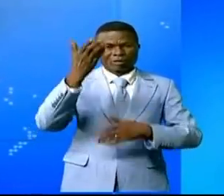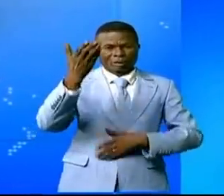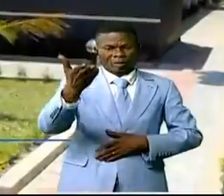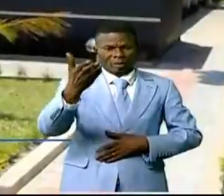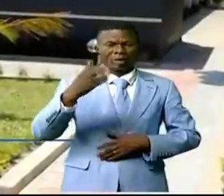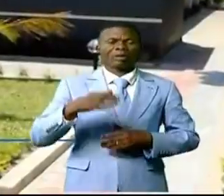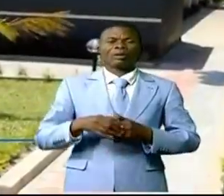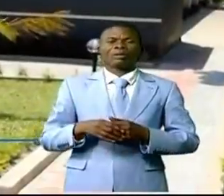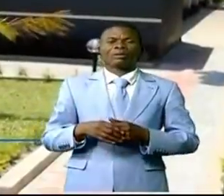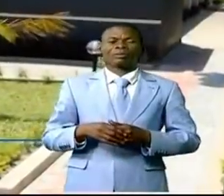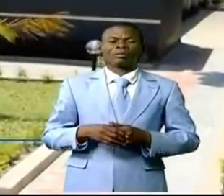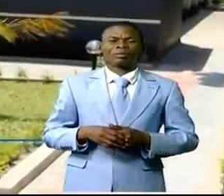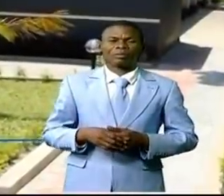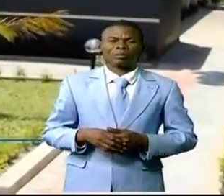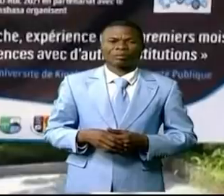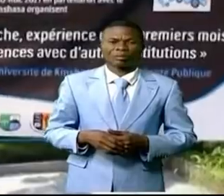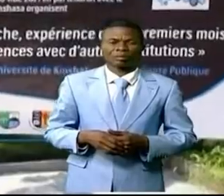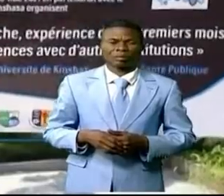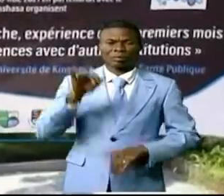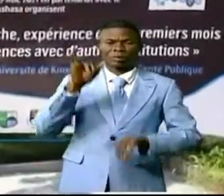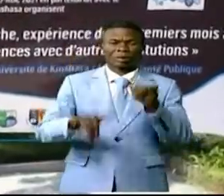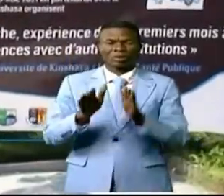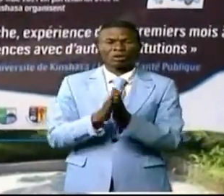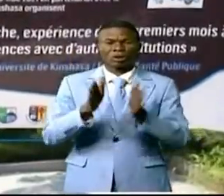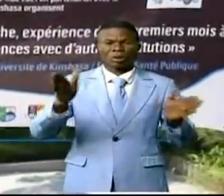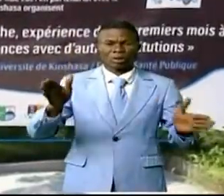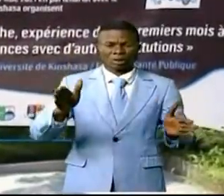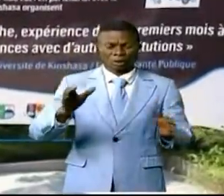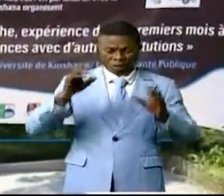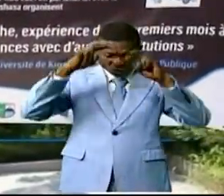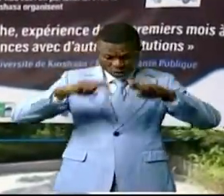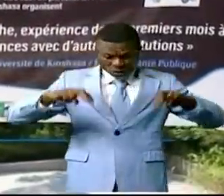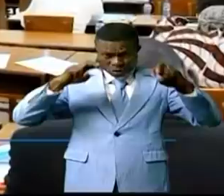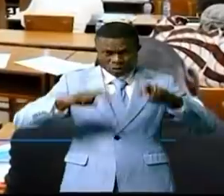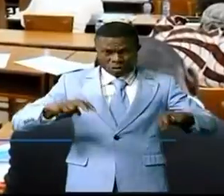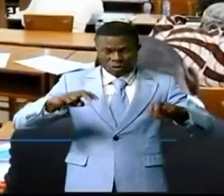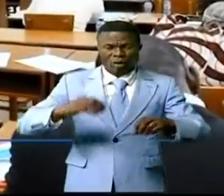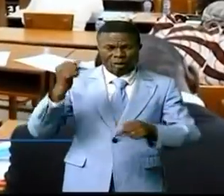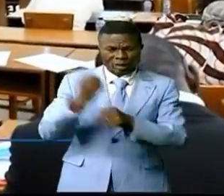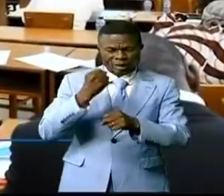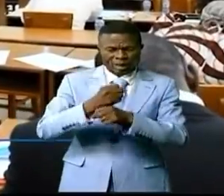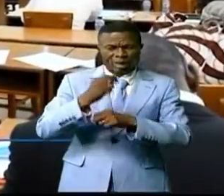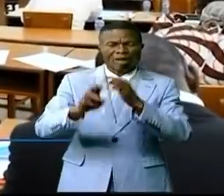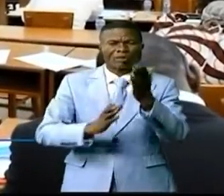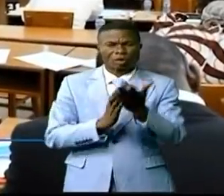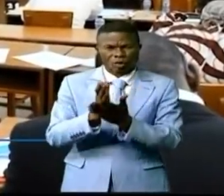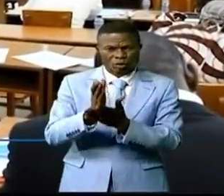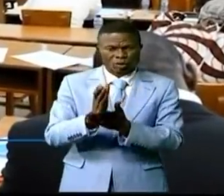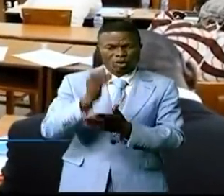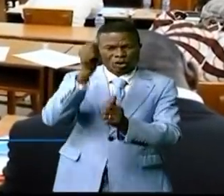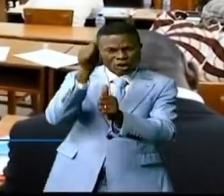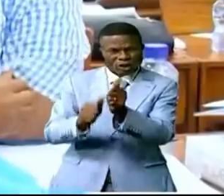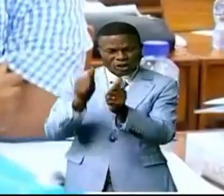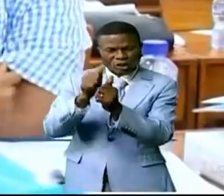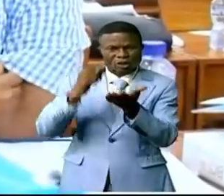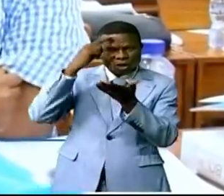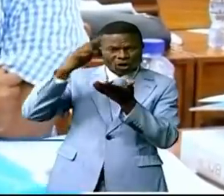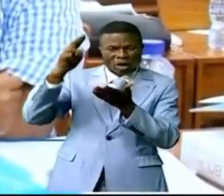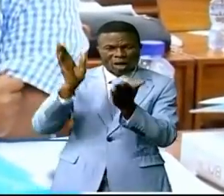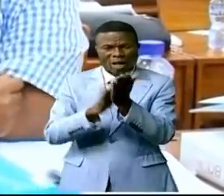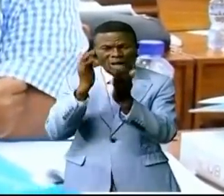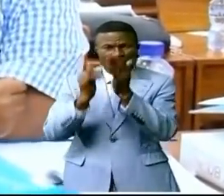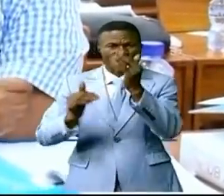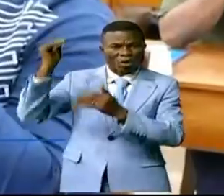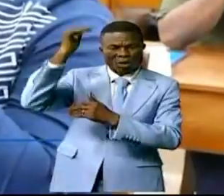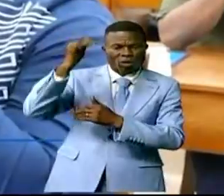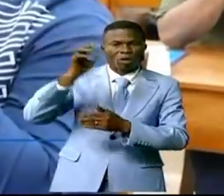place. Le secrétariat général à la recherche doit fonctionner normalement dans chaque université et institut supérieur de la